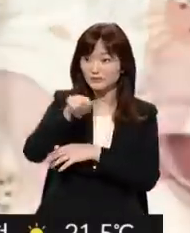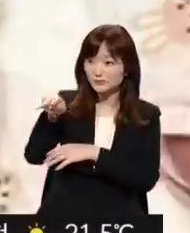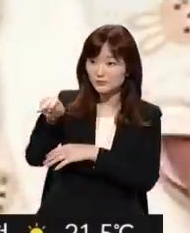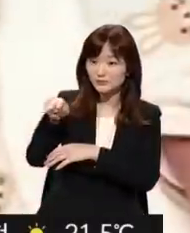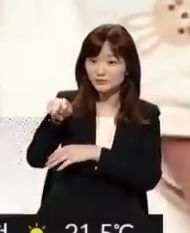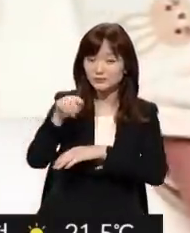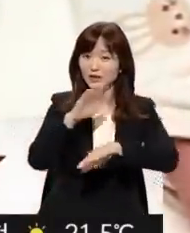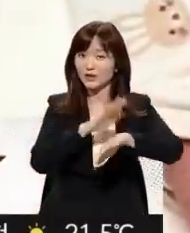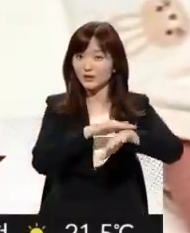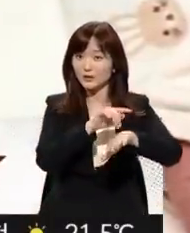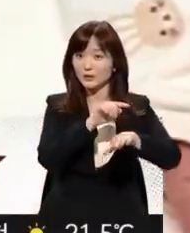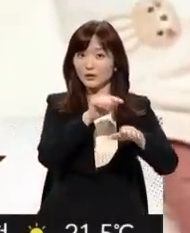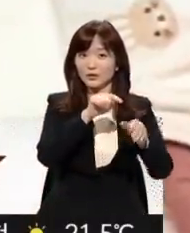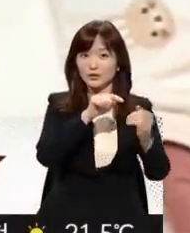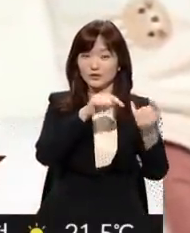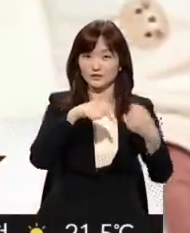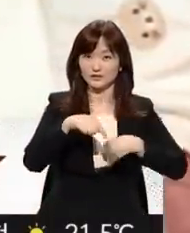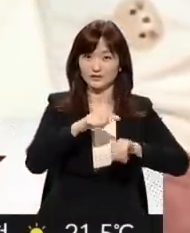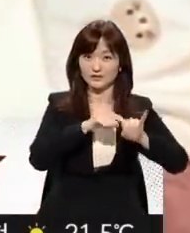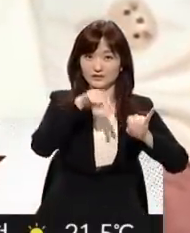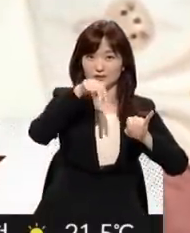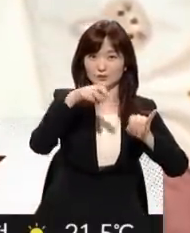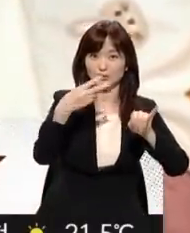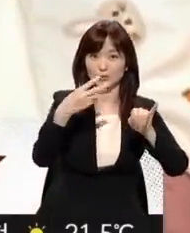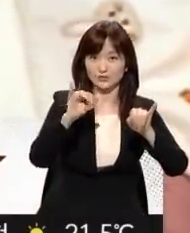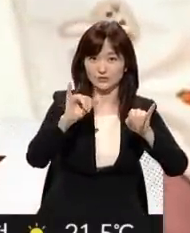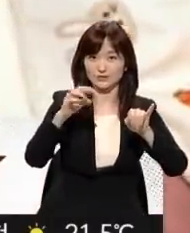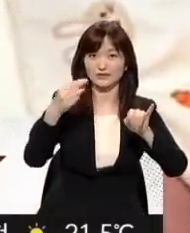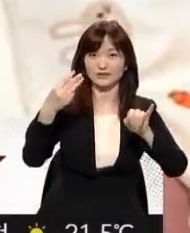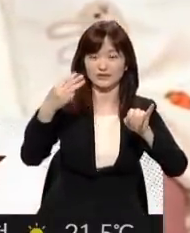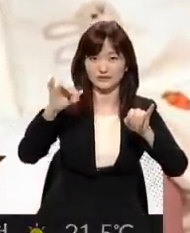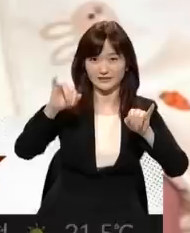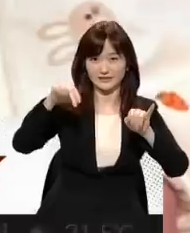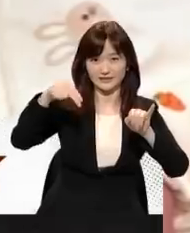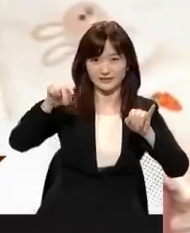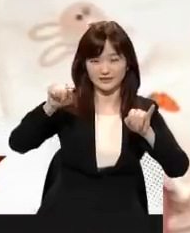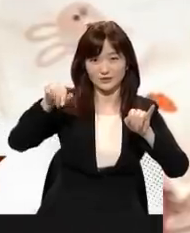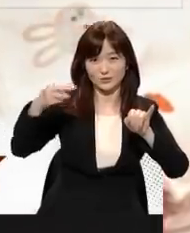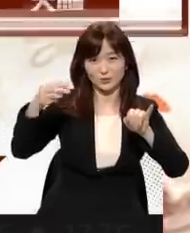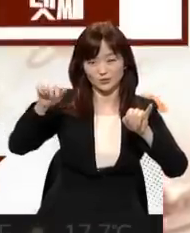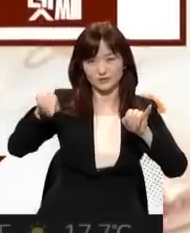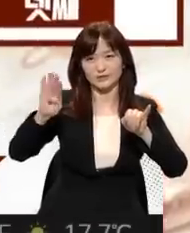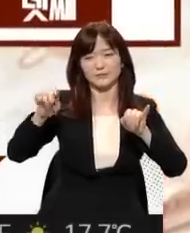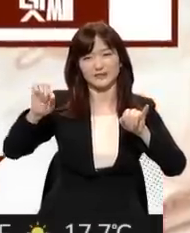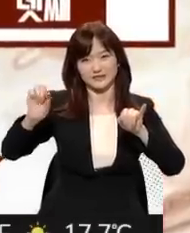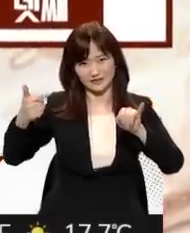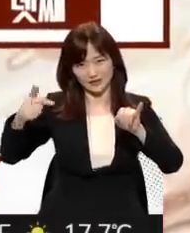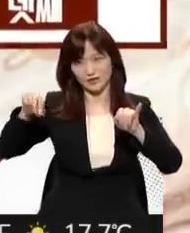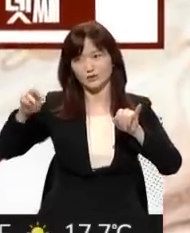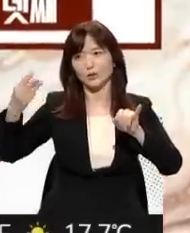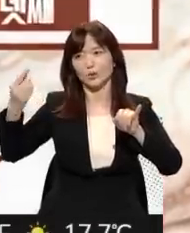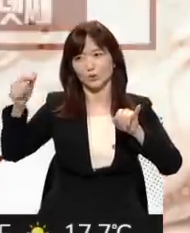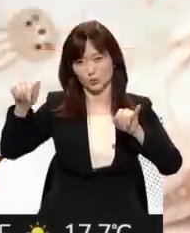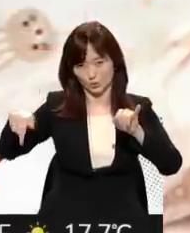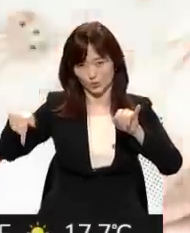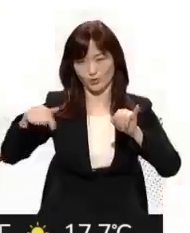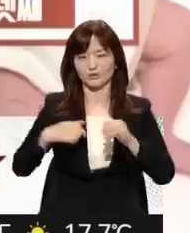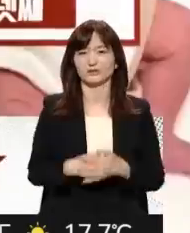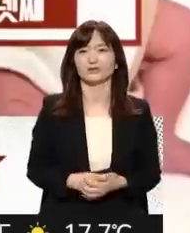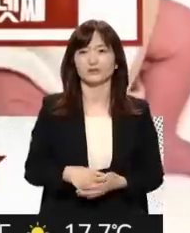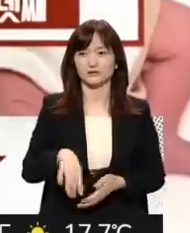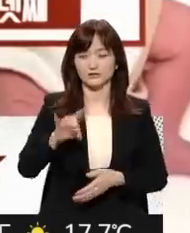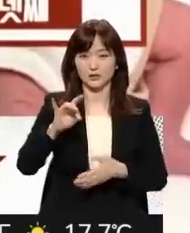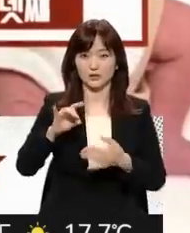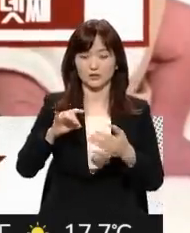왼쪽부터 딸 송리지, 록시, 아들 비전이, 막내딸 설록이. 아, 예. 초산으로는